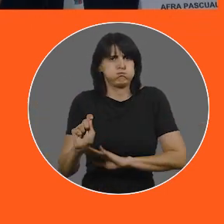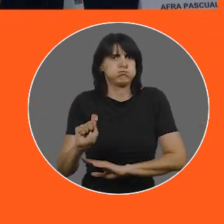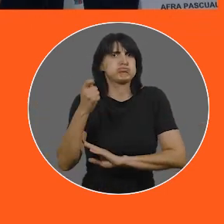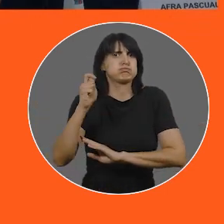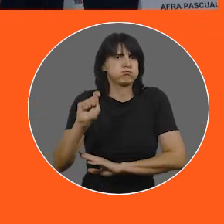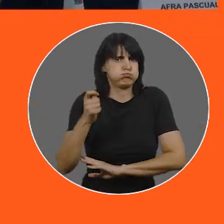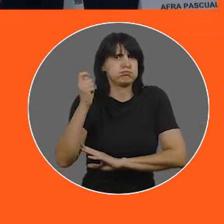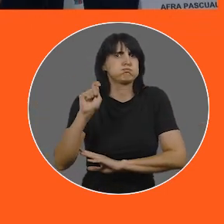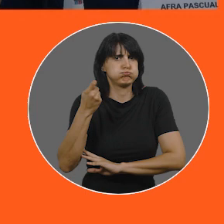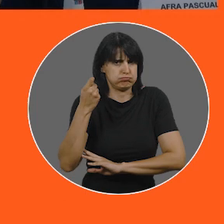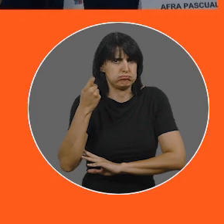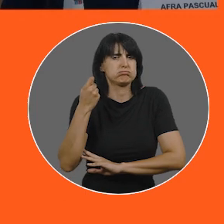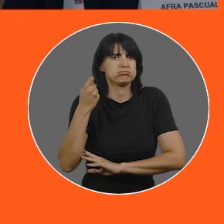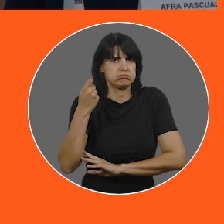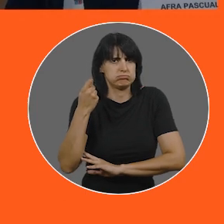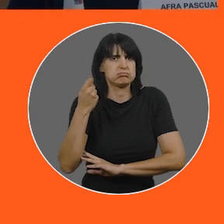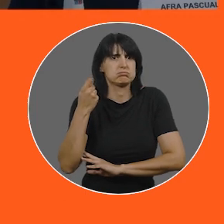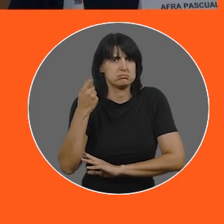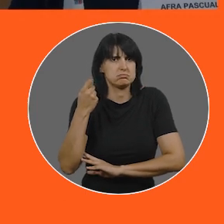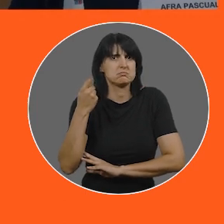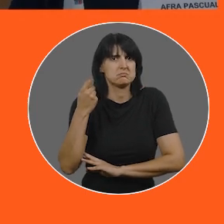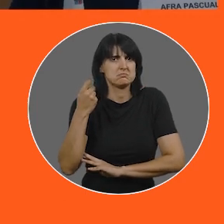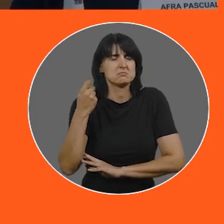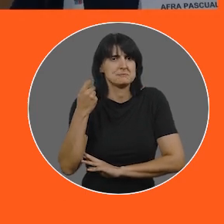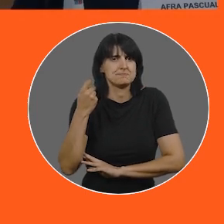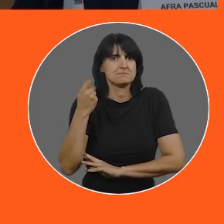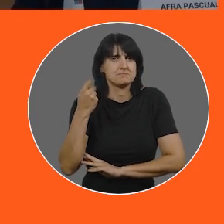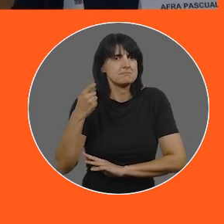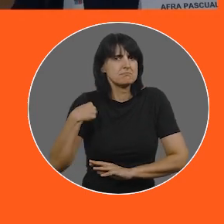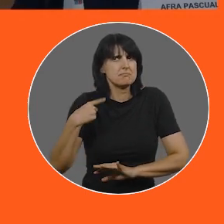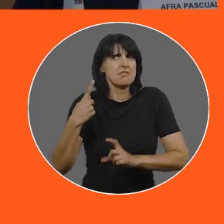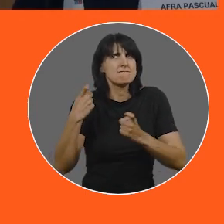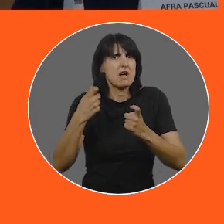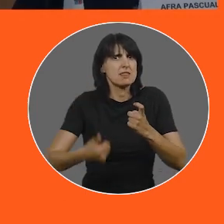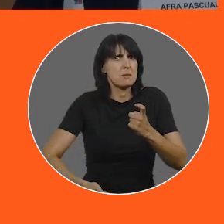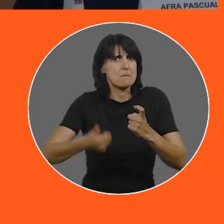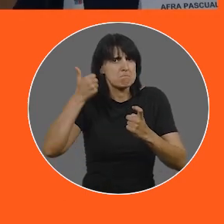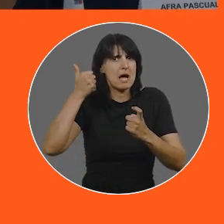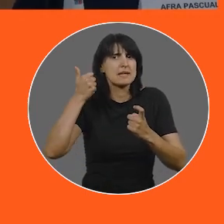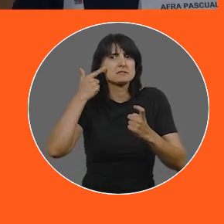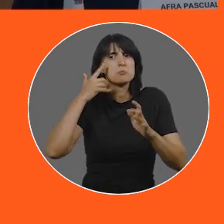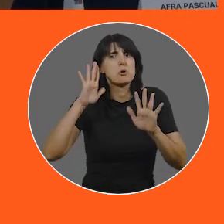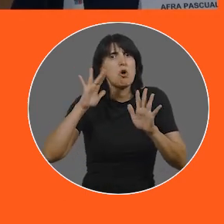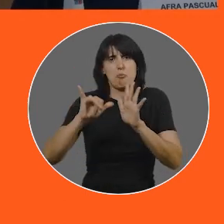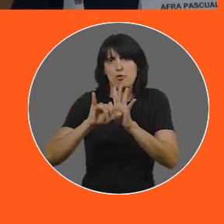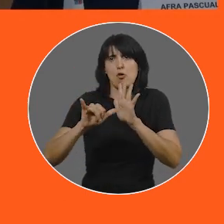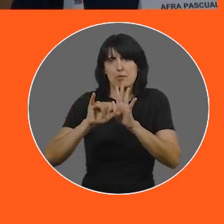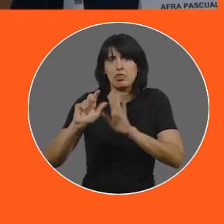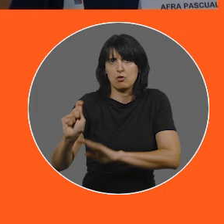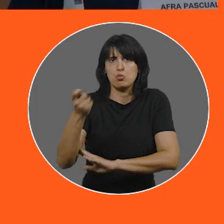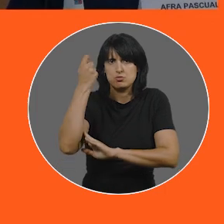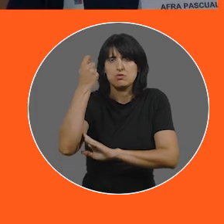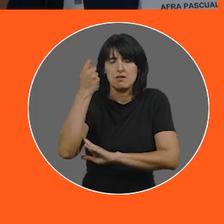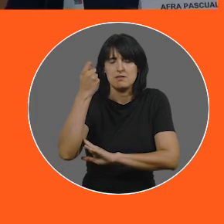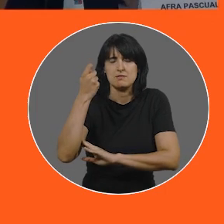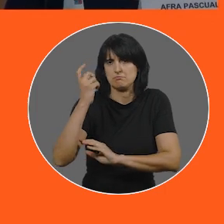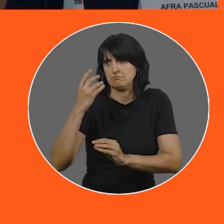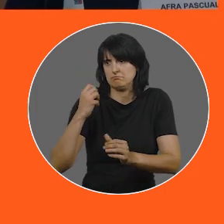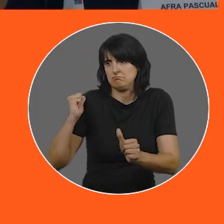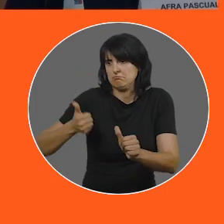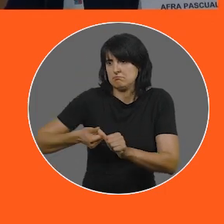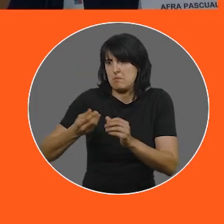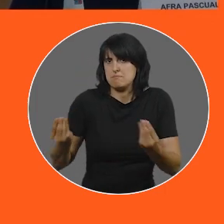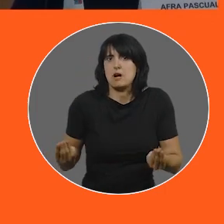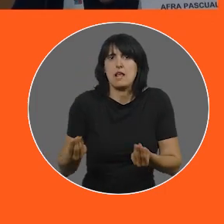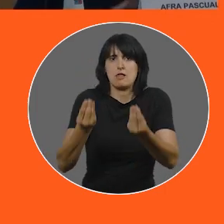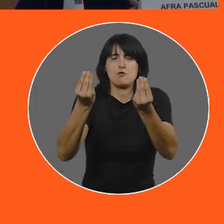aconseguit, i tot i que encara estem lluny, estem més a prop que no fa un temps. I